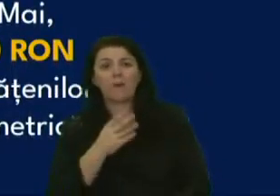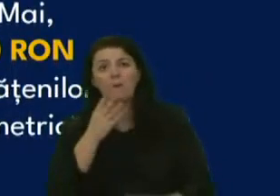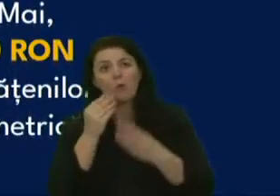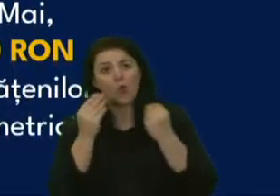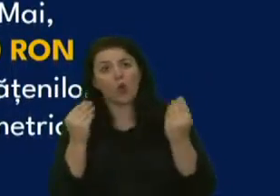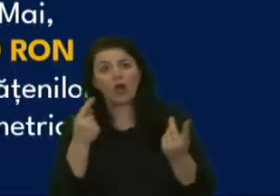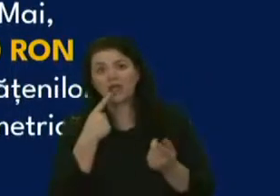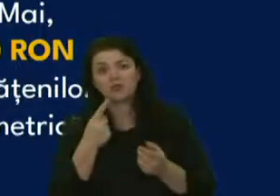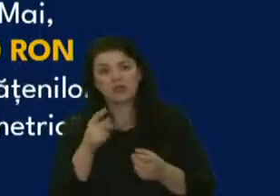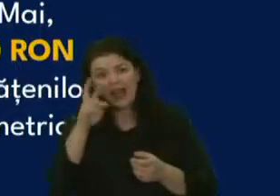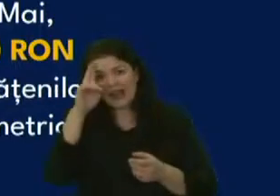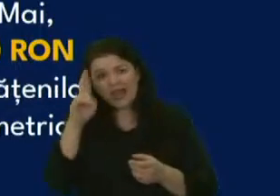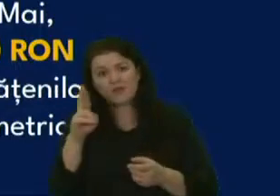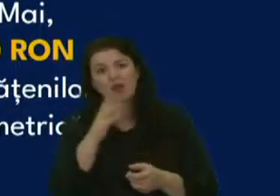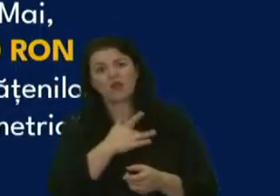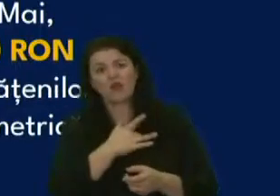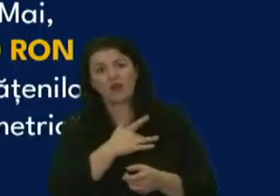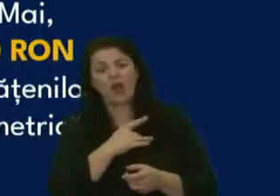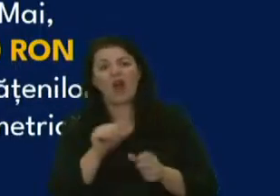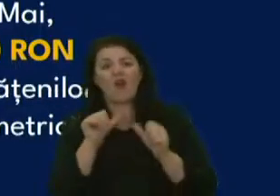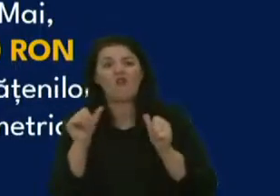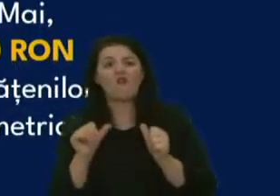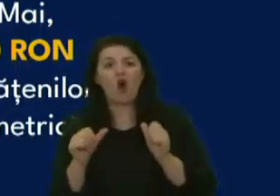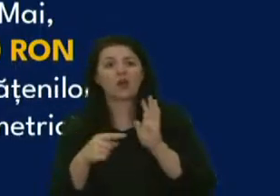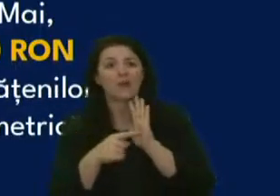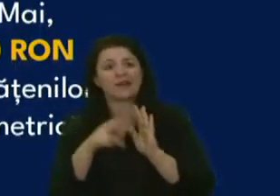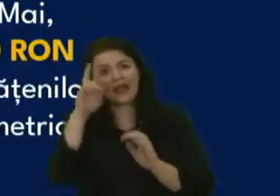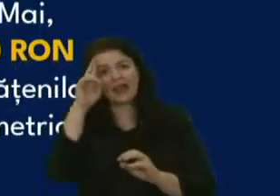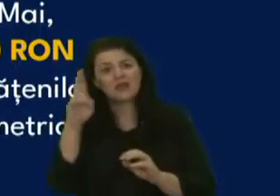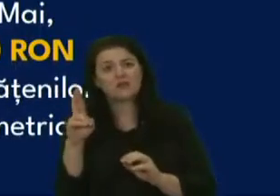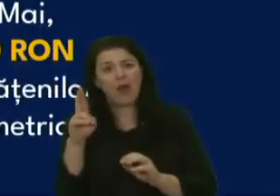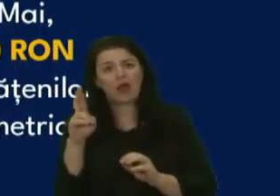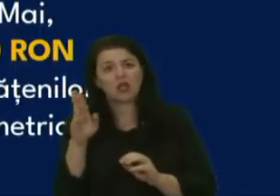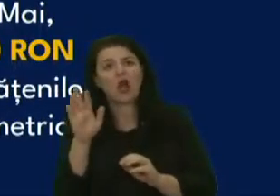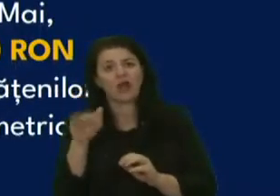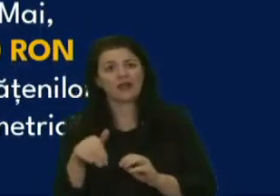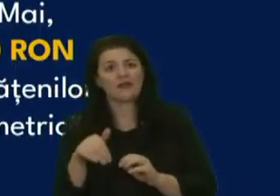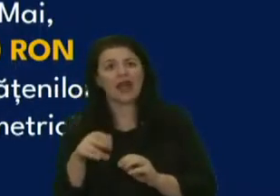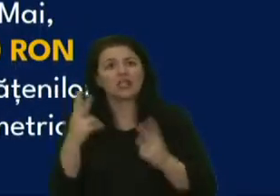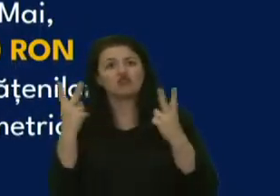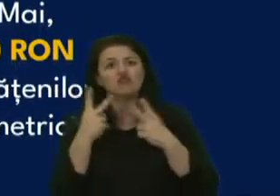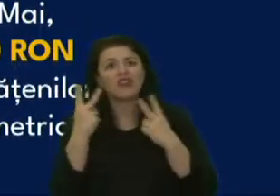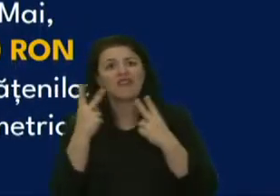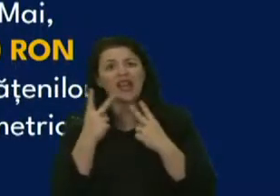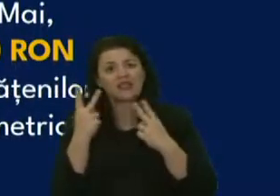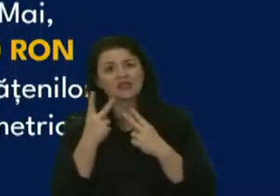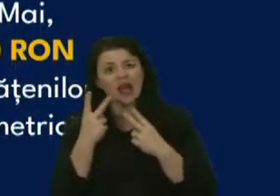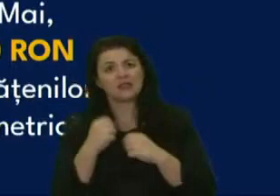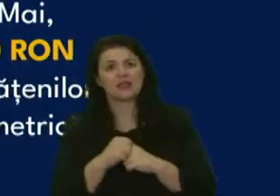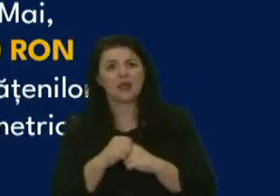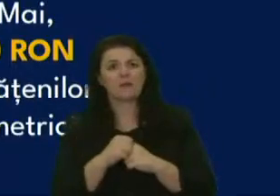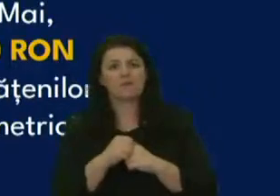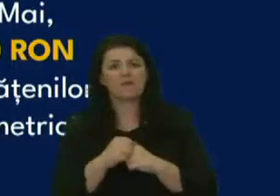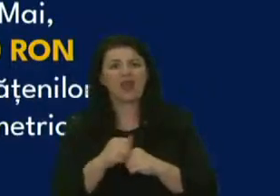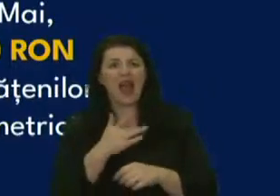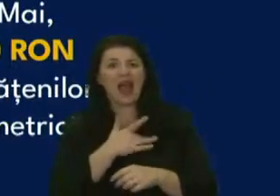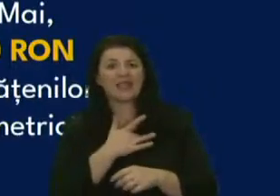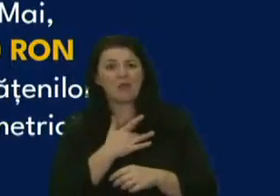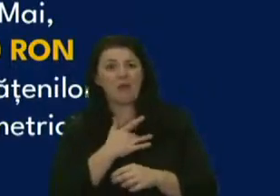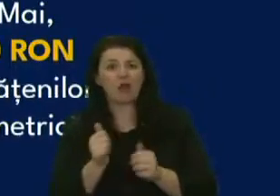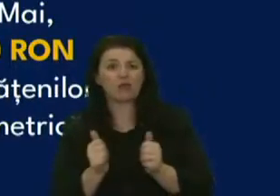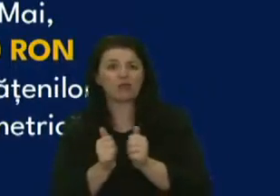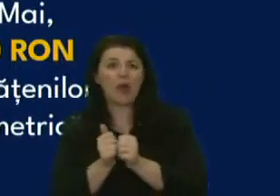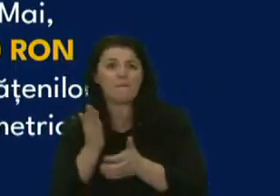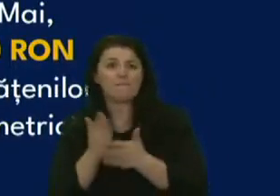respectul ță de animale este o altă formă de respect pe care un oraș O are în materie de civilizație pentru că animalul de companie astăzi este parte a